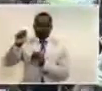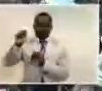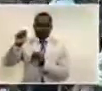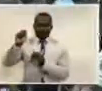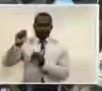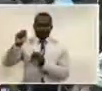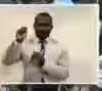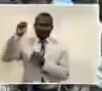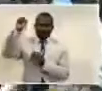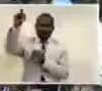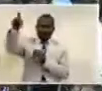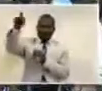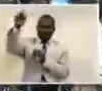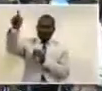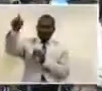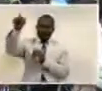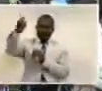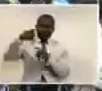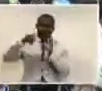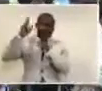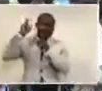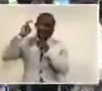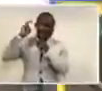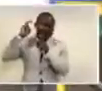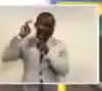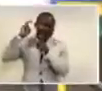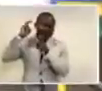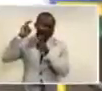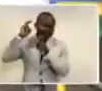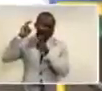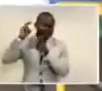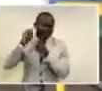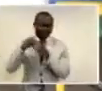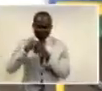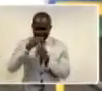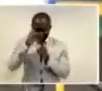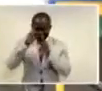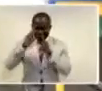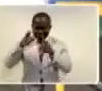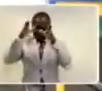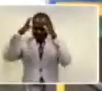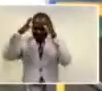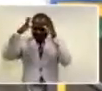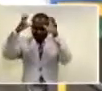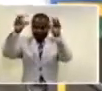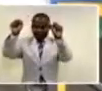bari kure ariko bumvise nyakubahwa Perezida wa Repubulika